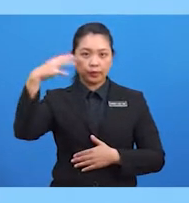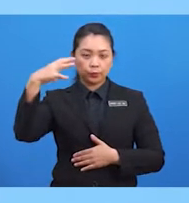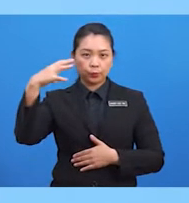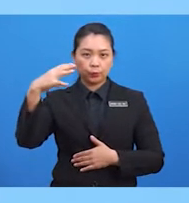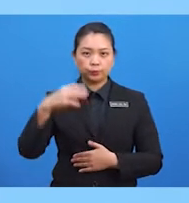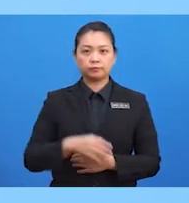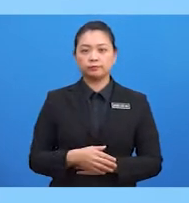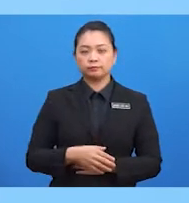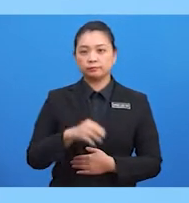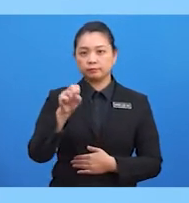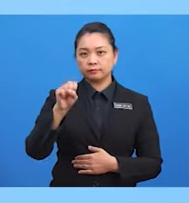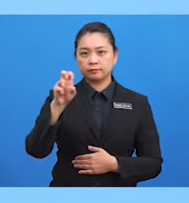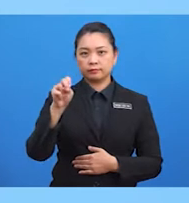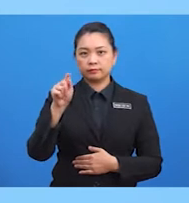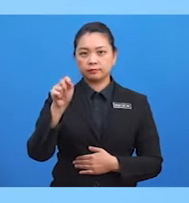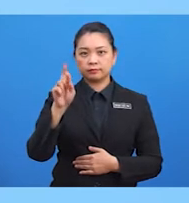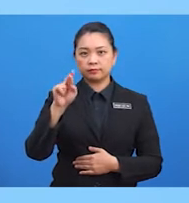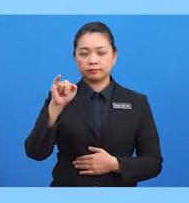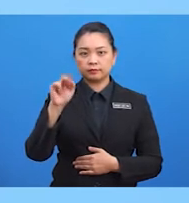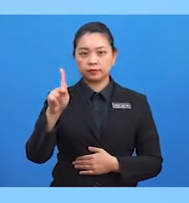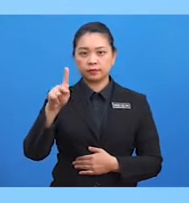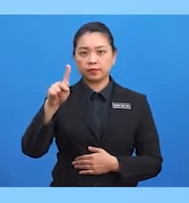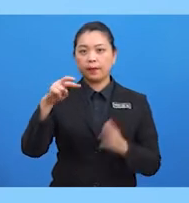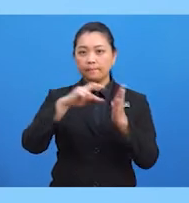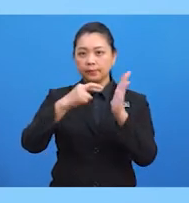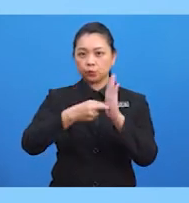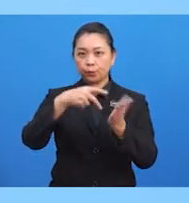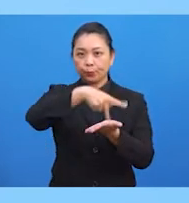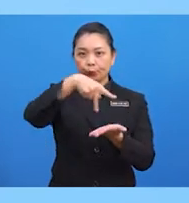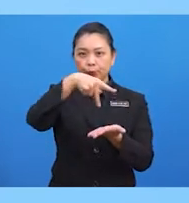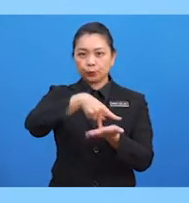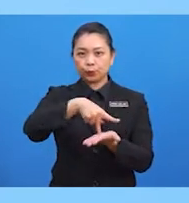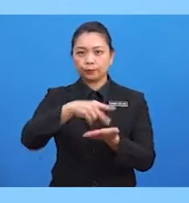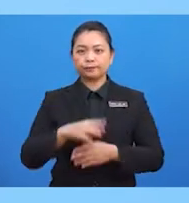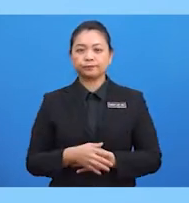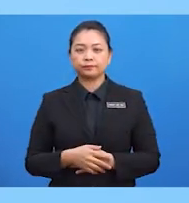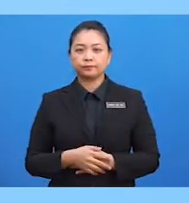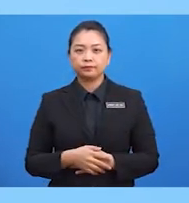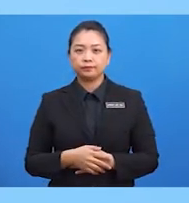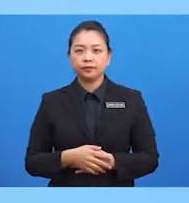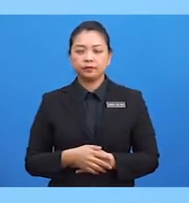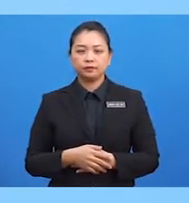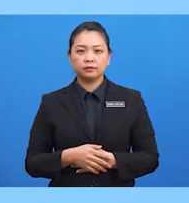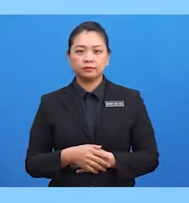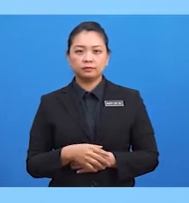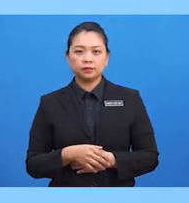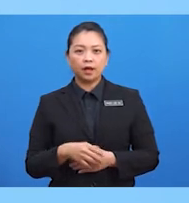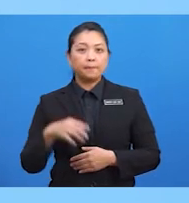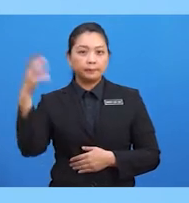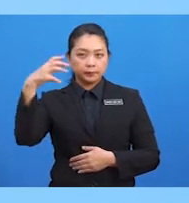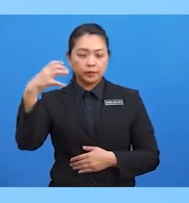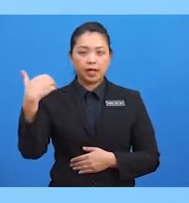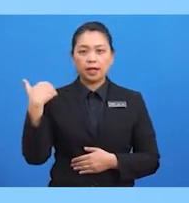sentrik bermaksud berpusat. Model heliocentric meletakkan matahari sebagai